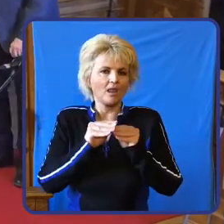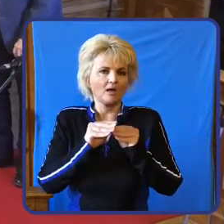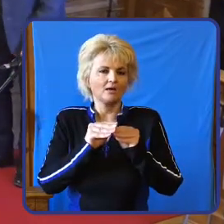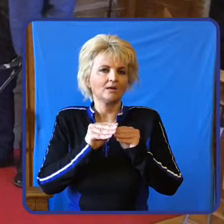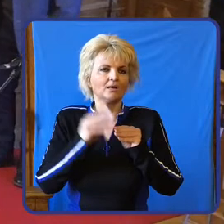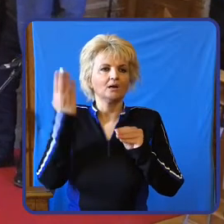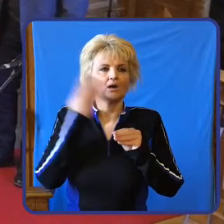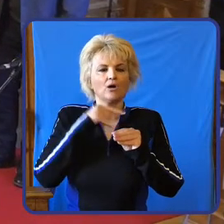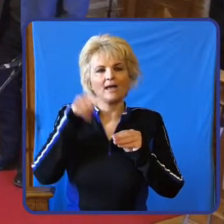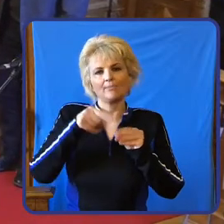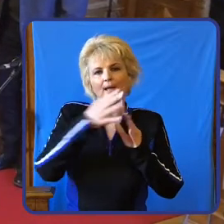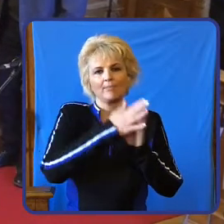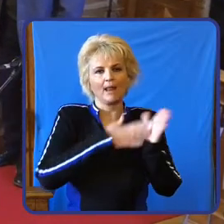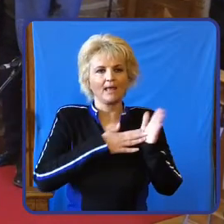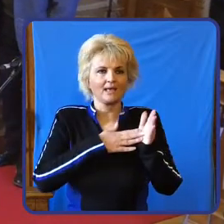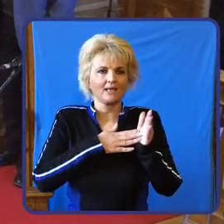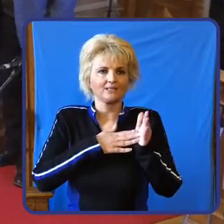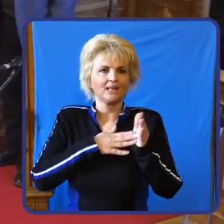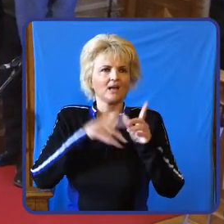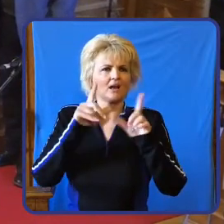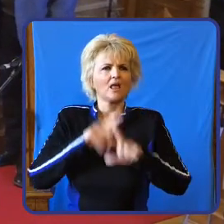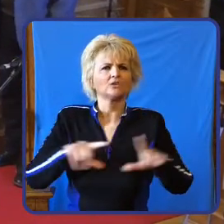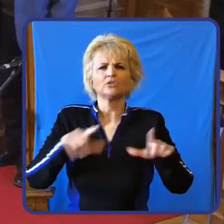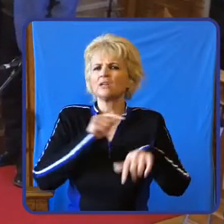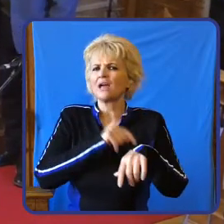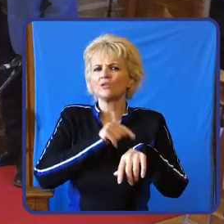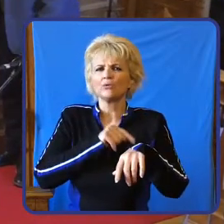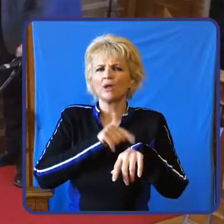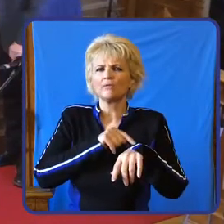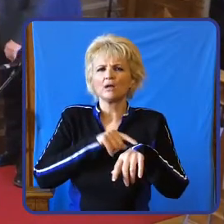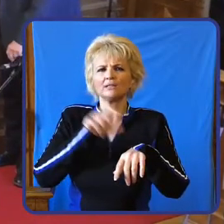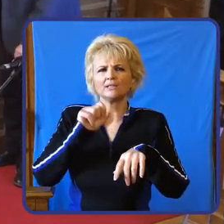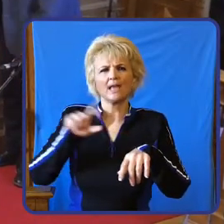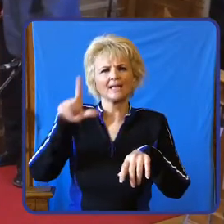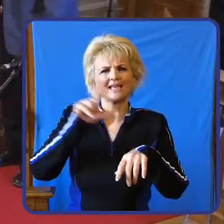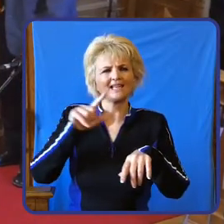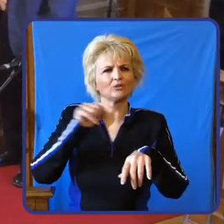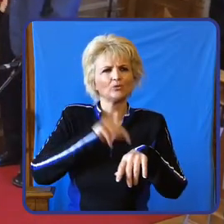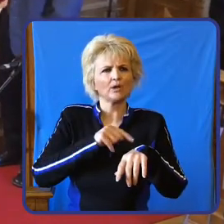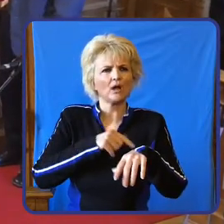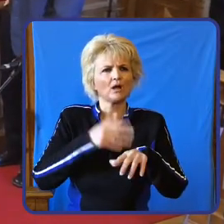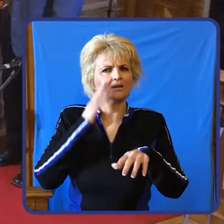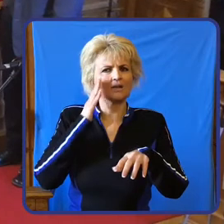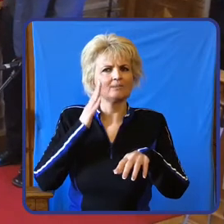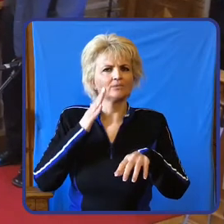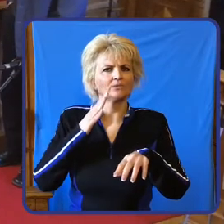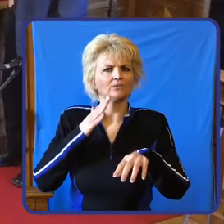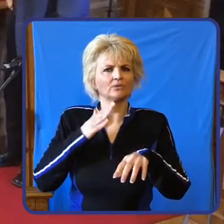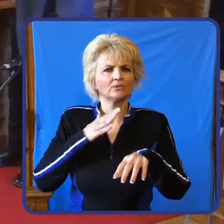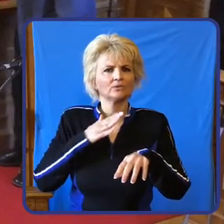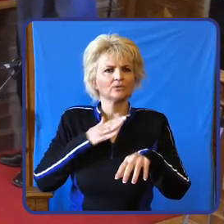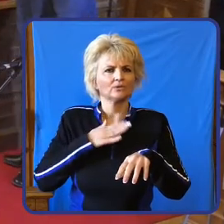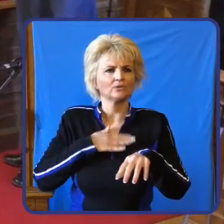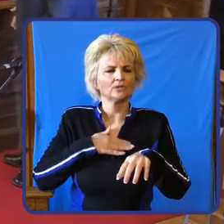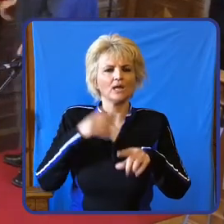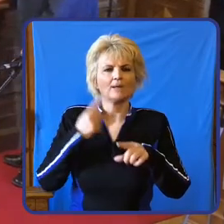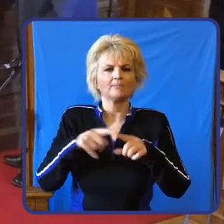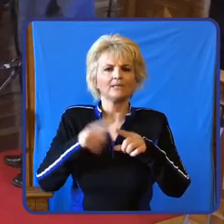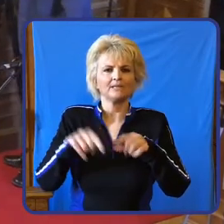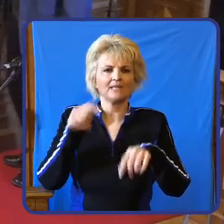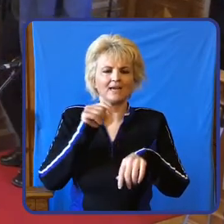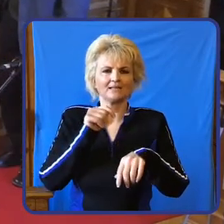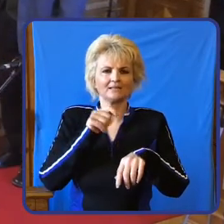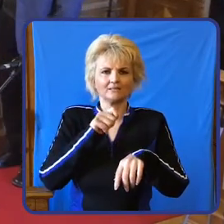ha ebbe belekezdenek, már lassan mennyi van, hány óra van, dél, negyed egy? ebédidő mindjárt jön, és még ugye az